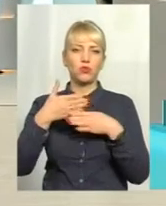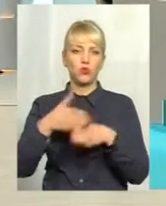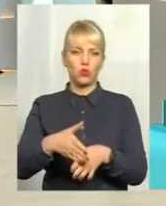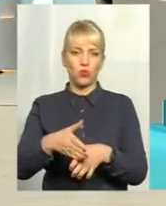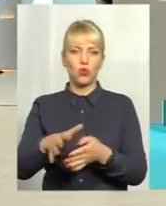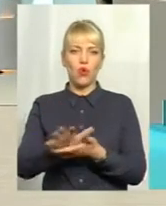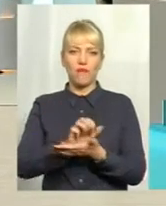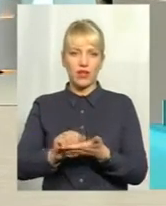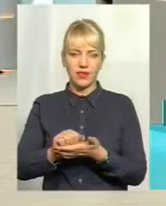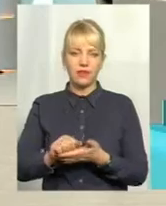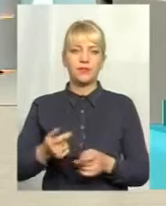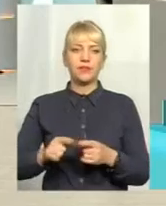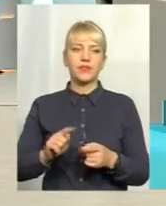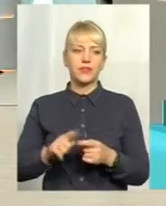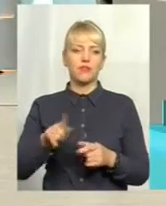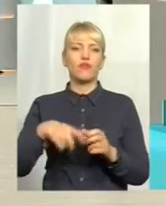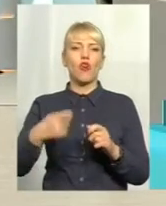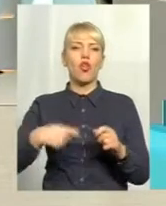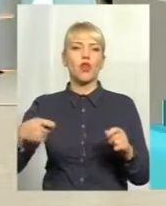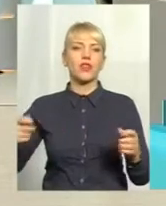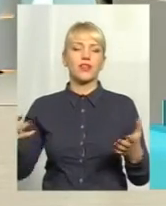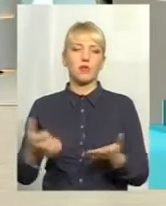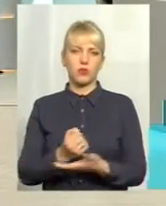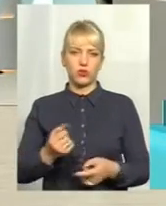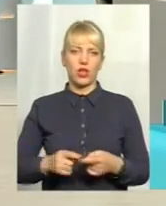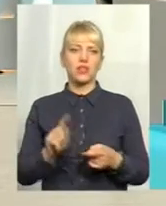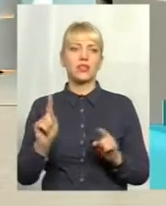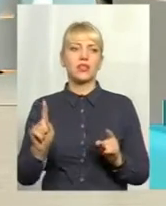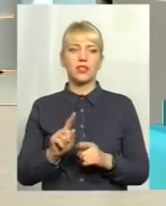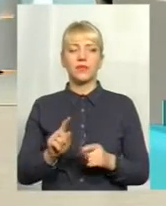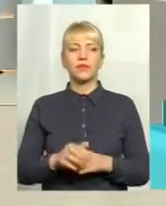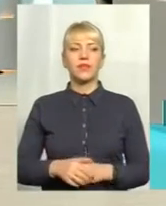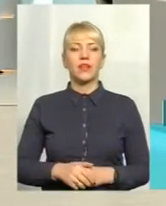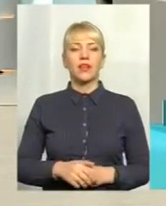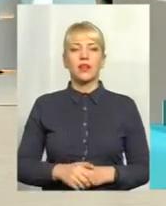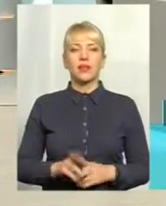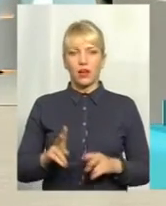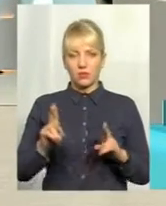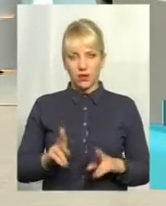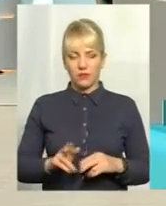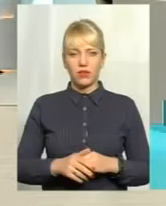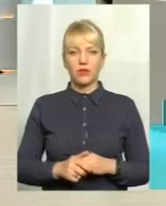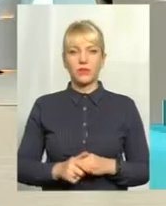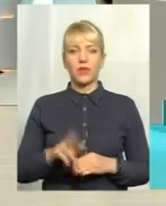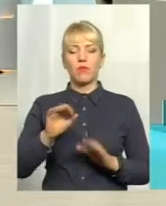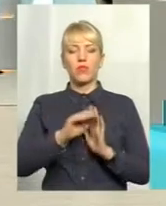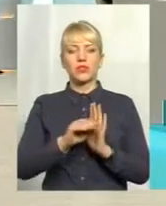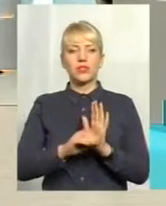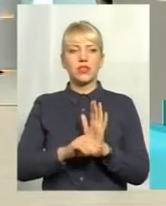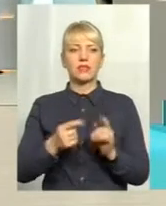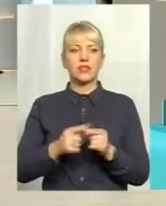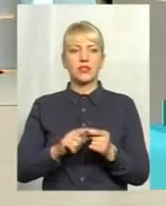що ви говорили, бо він... Така волокіта виходить. Ну, він зберігається, як правило, на тому, ну, так? Ну, як правило, так, от по системах це